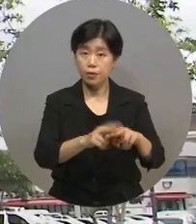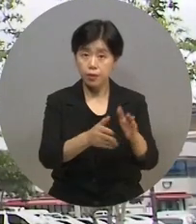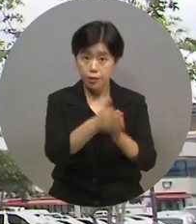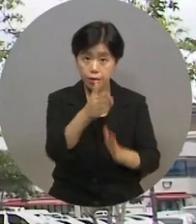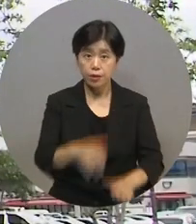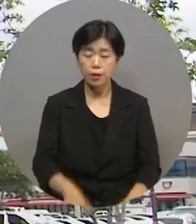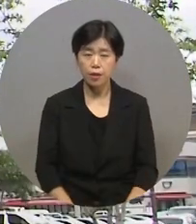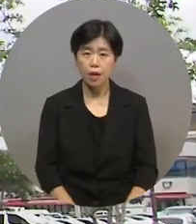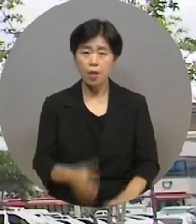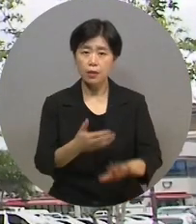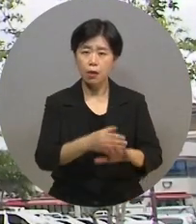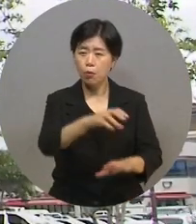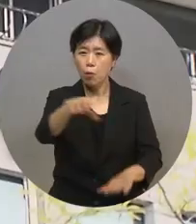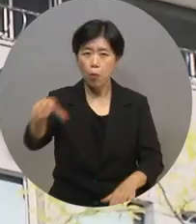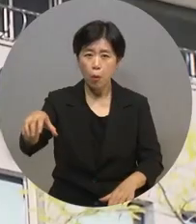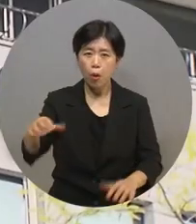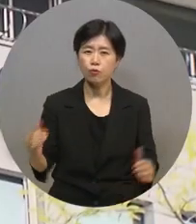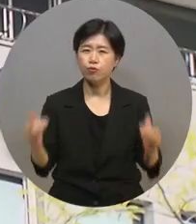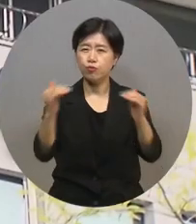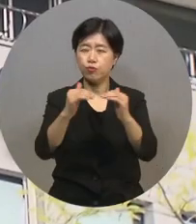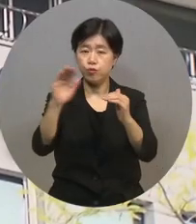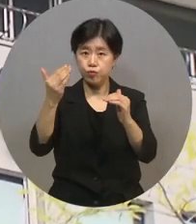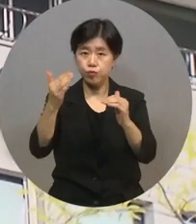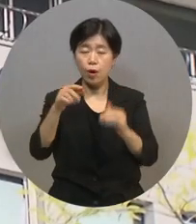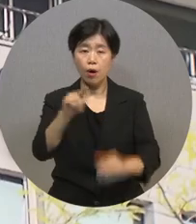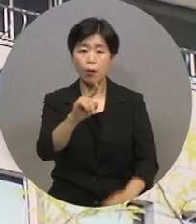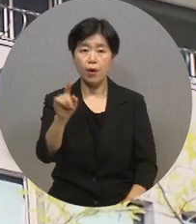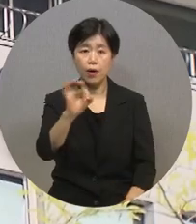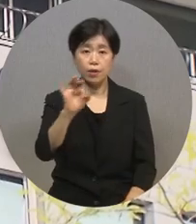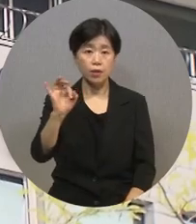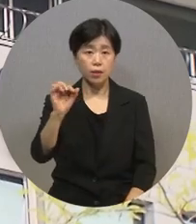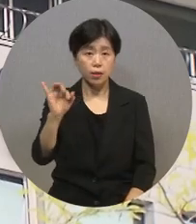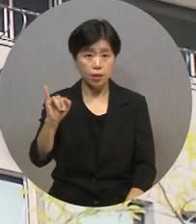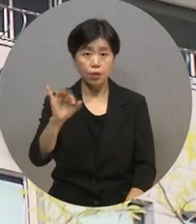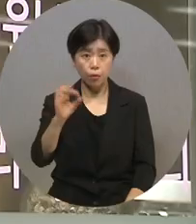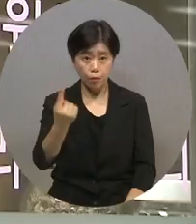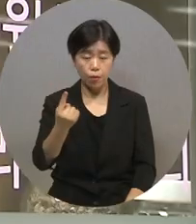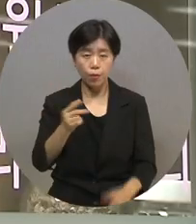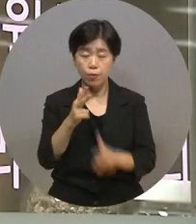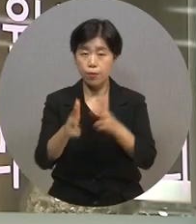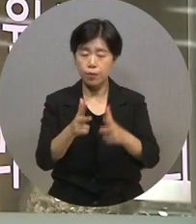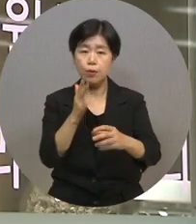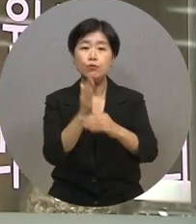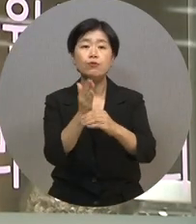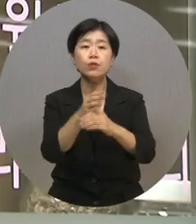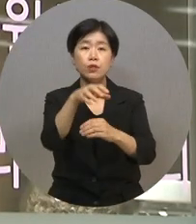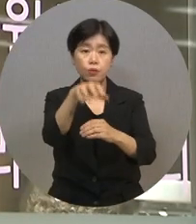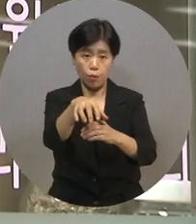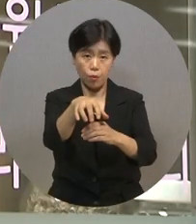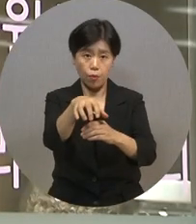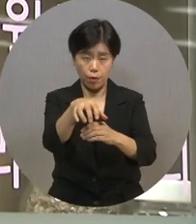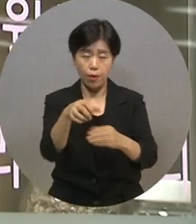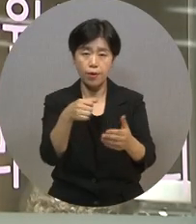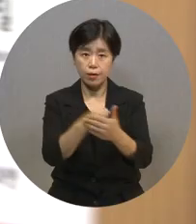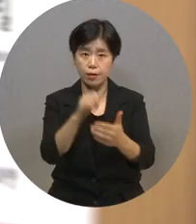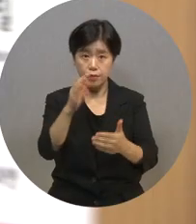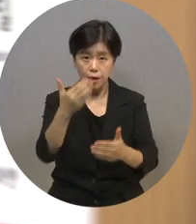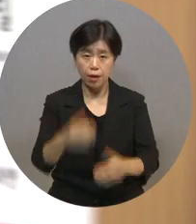간 밸류체인을 구축으로 바이오 산업의 중심지로 도약과 동시에 지역 맞춤형 인력을 양성, 지방 소멸을